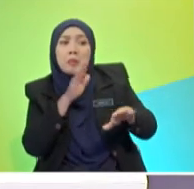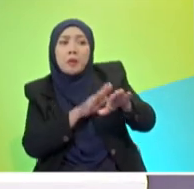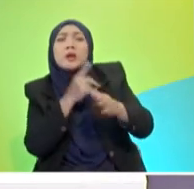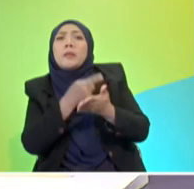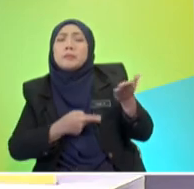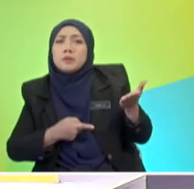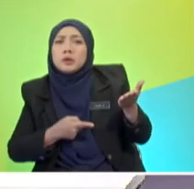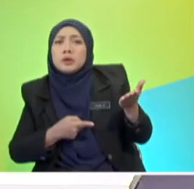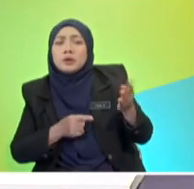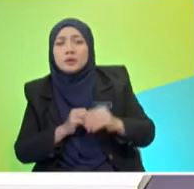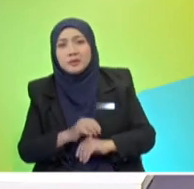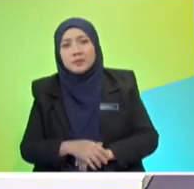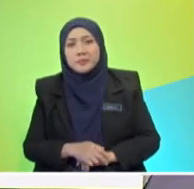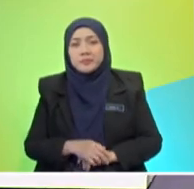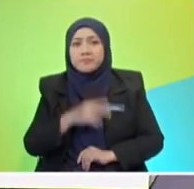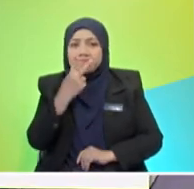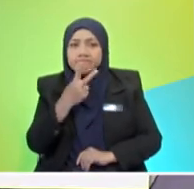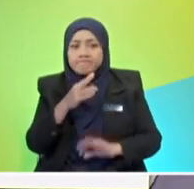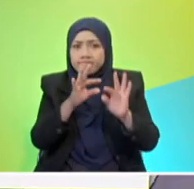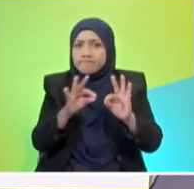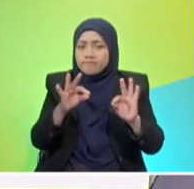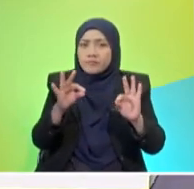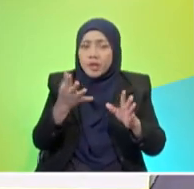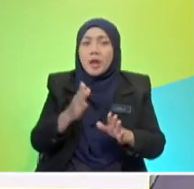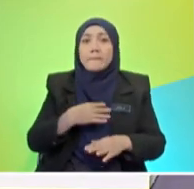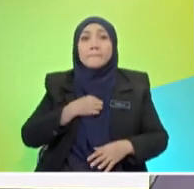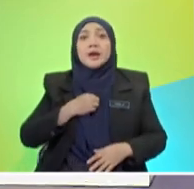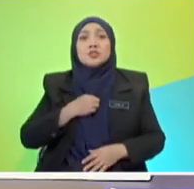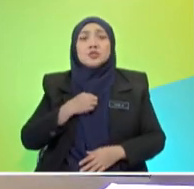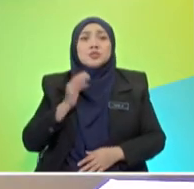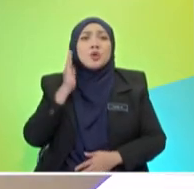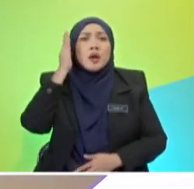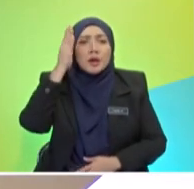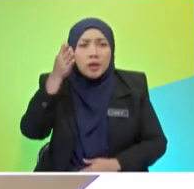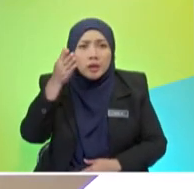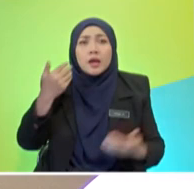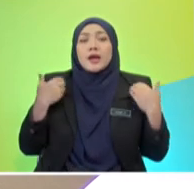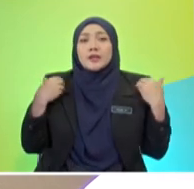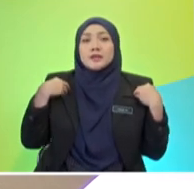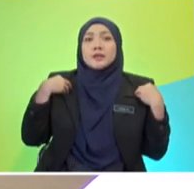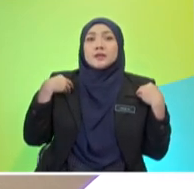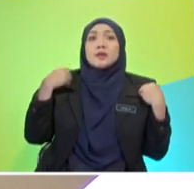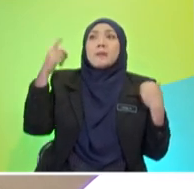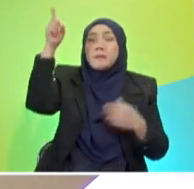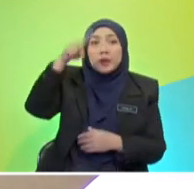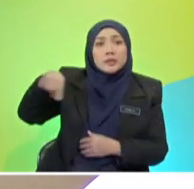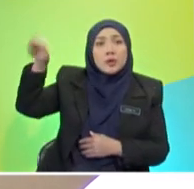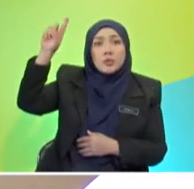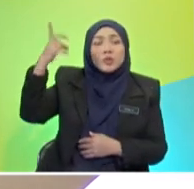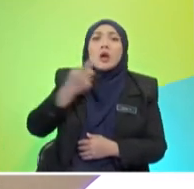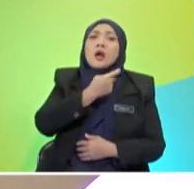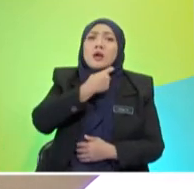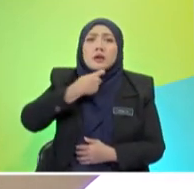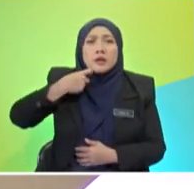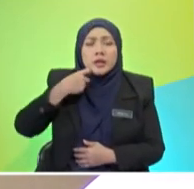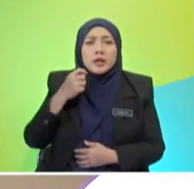Dia kata dekat sini baju akan. Okey, ada matahari. Jadi baju akan kering atau